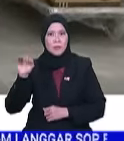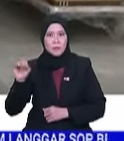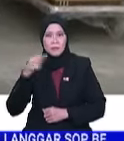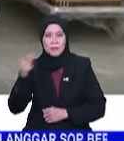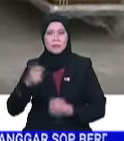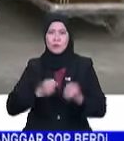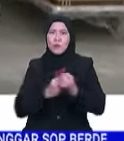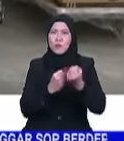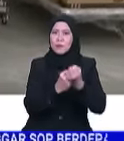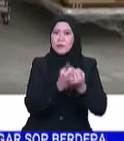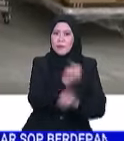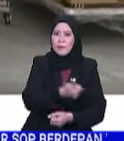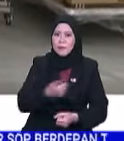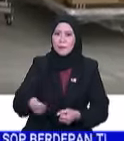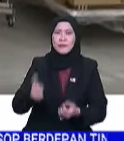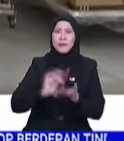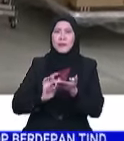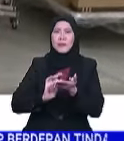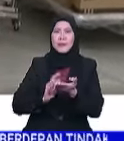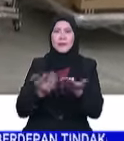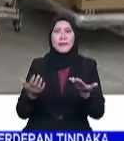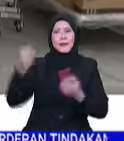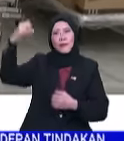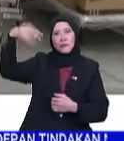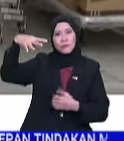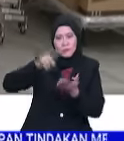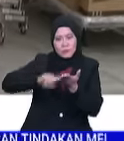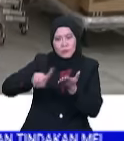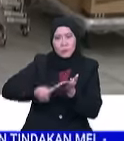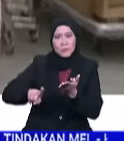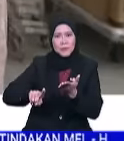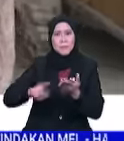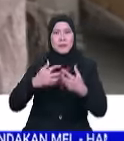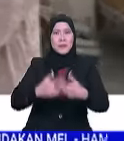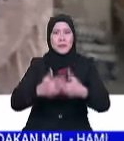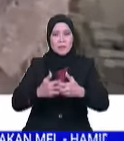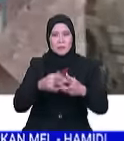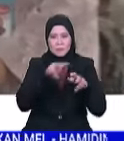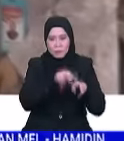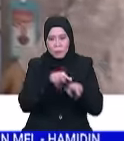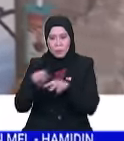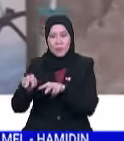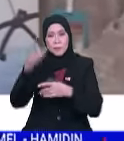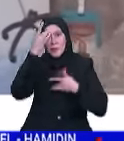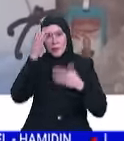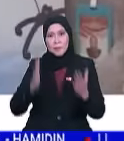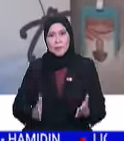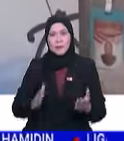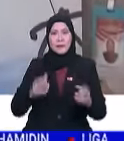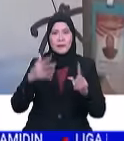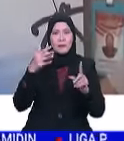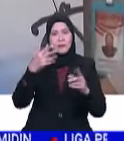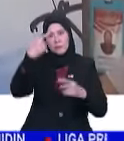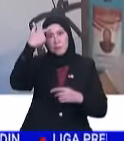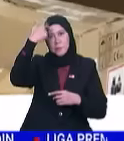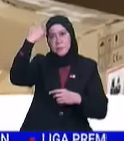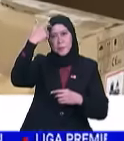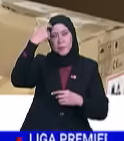sumbangan berupa peralatan perubatan antaranya lampu pemeriksaan, mesin monitor pesakit, alat imbas suhu